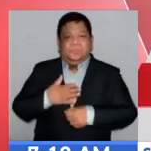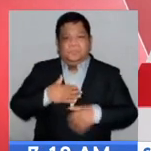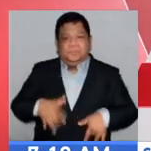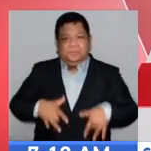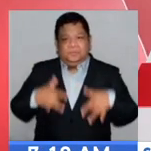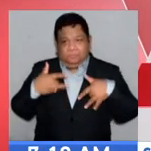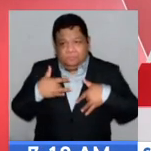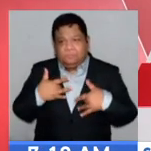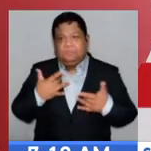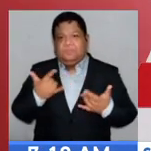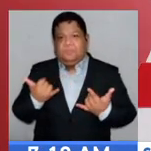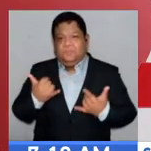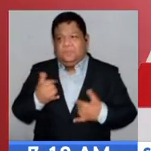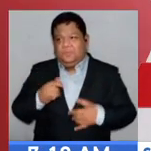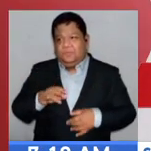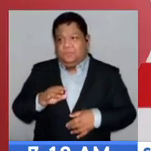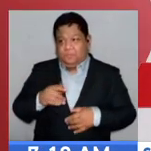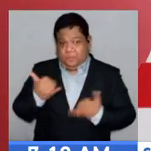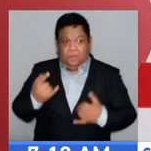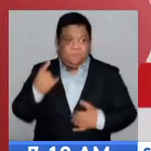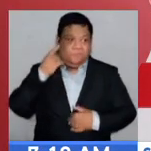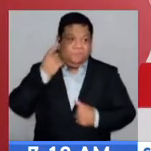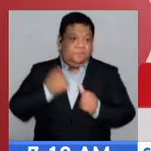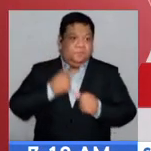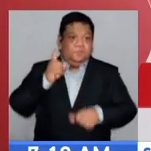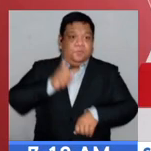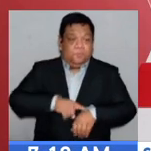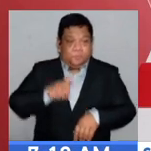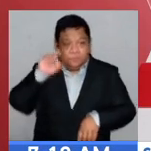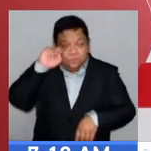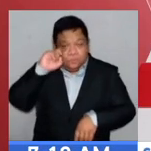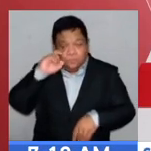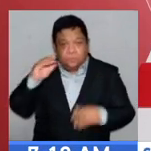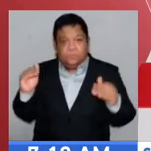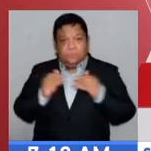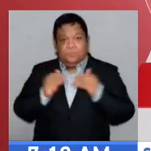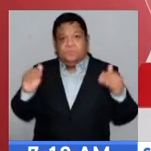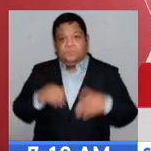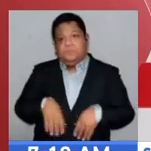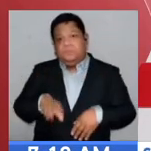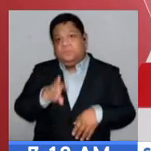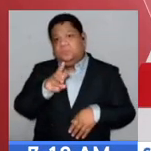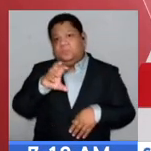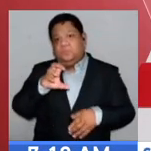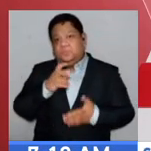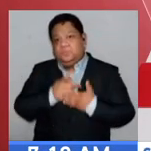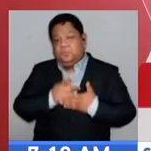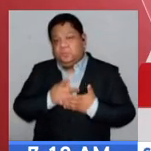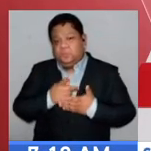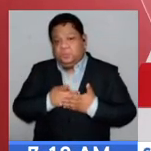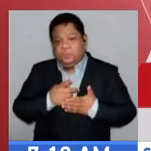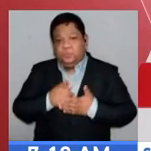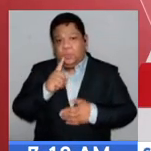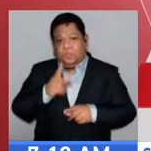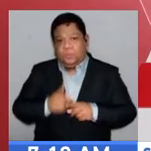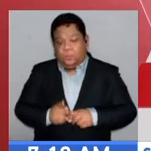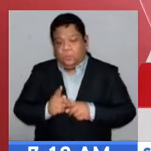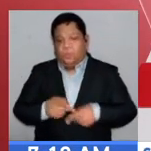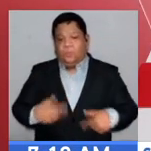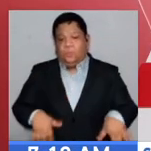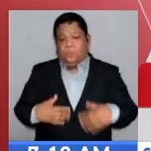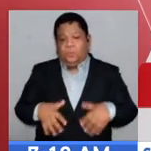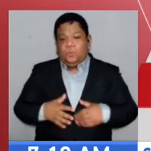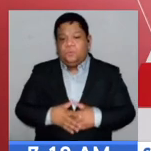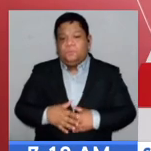narinig na ang sibuyas ay halos 1 piso ang kilo. Kaya siguro basic ang urgent na